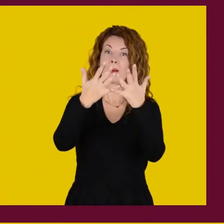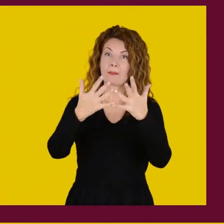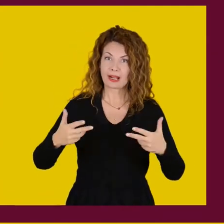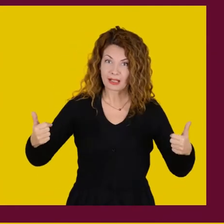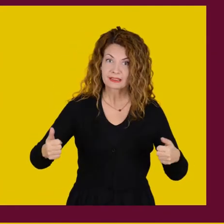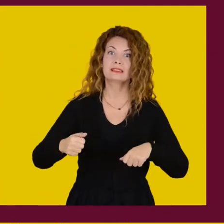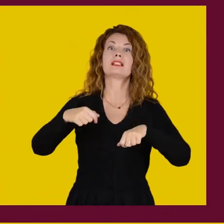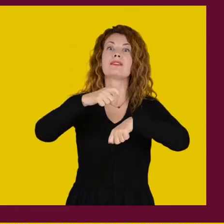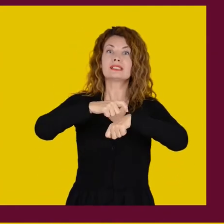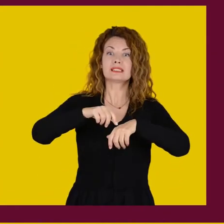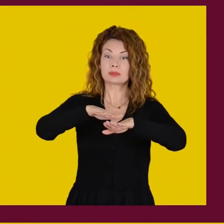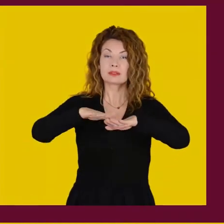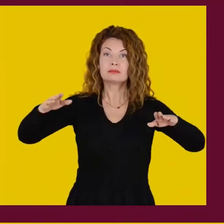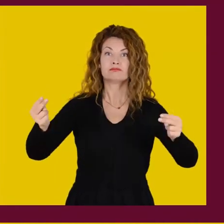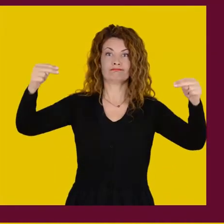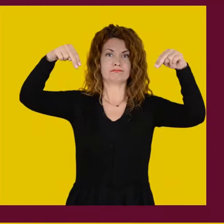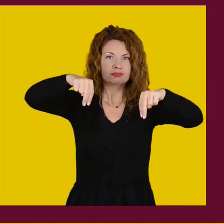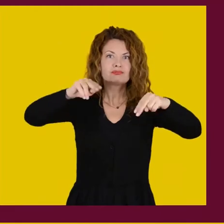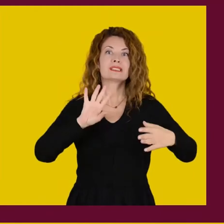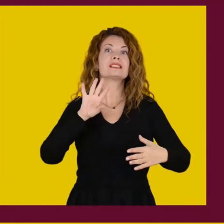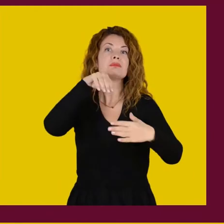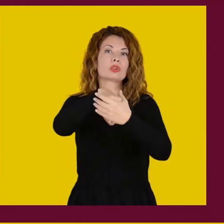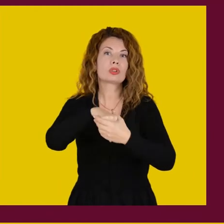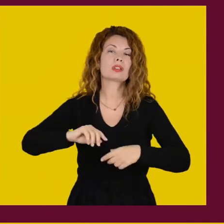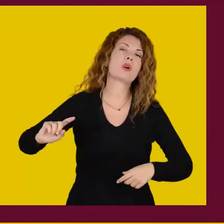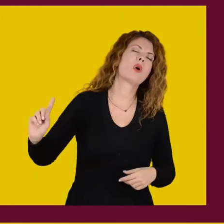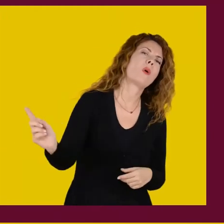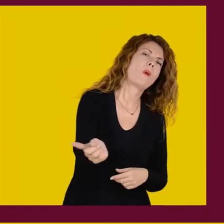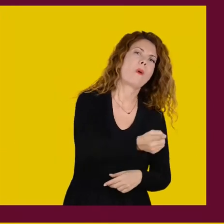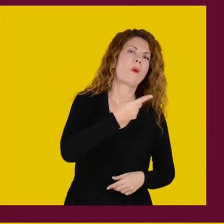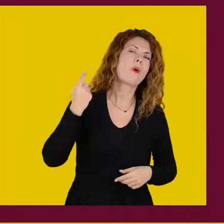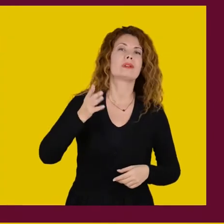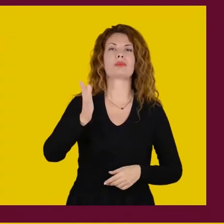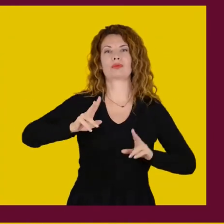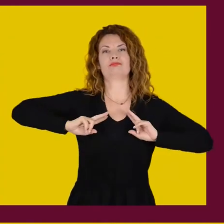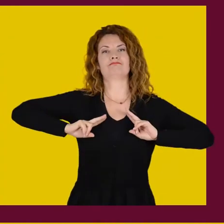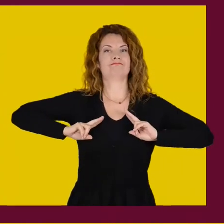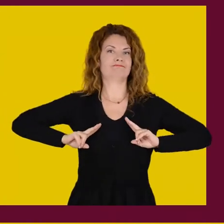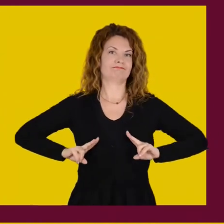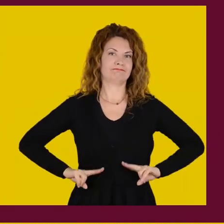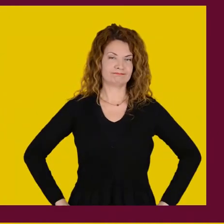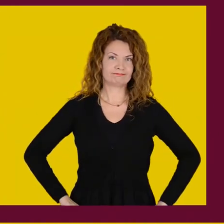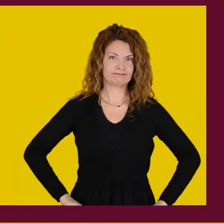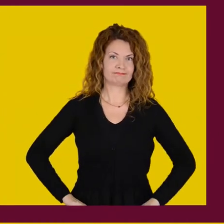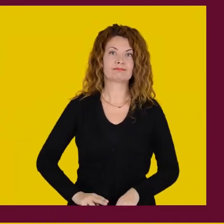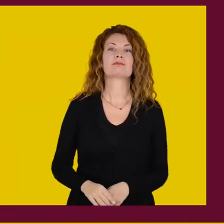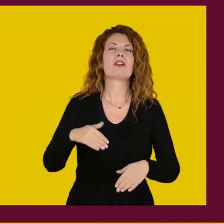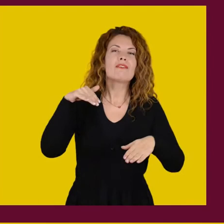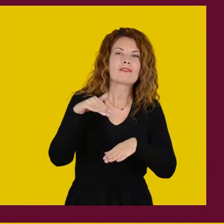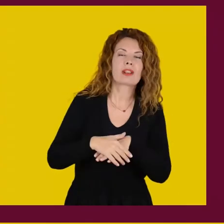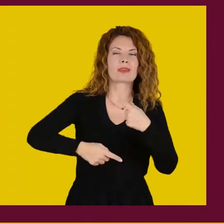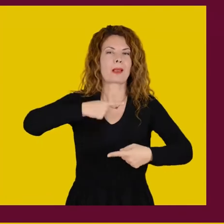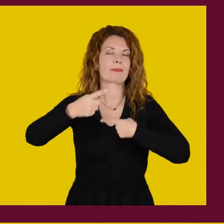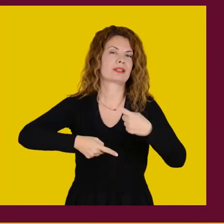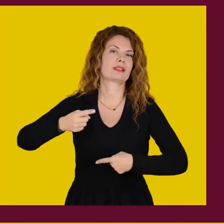της παράστασης, οι διερμηνείς θα βρίσκονται πάνω στη σκηνή και θα συμμετέχουν ενεργά, έτσι ώστε να μπορούν όλοι να την απολαύσουν. Έτσι, θα